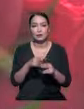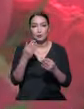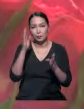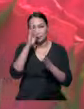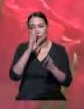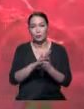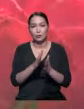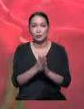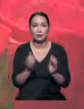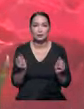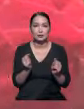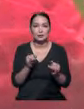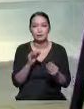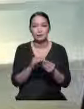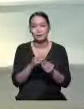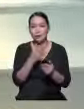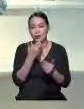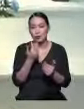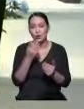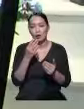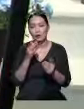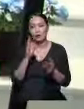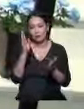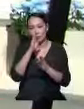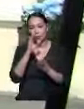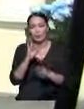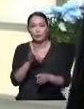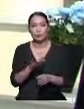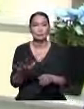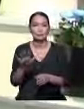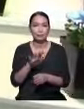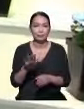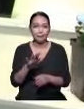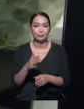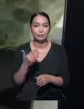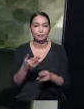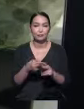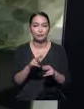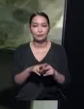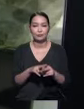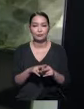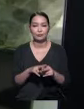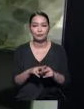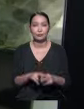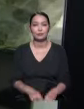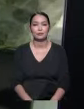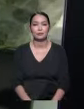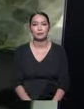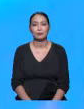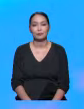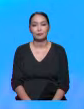Виной всему сложные погодные условия нынешней зимой, нетипичные для теплых южных регионов страны.